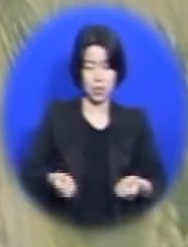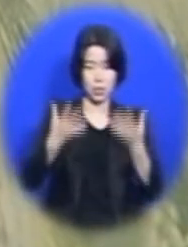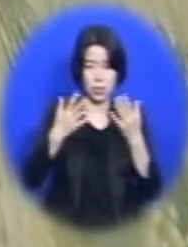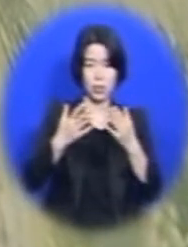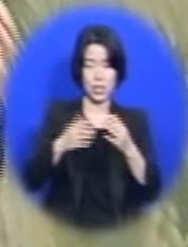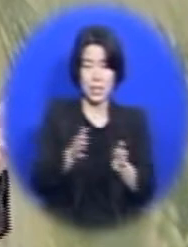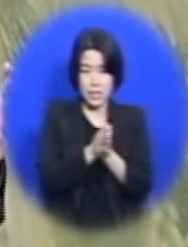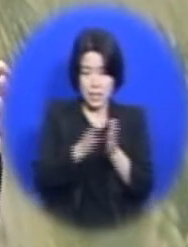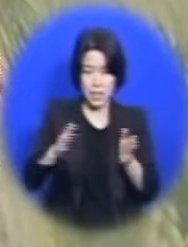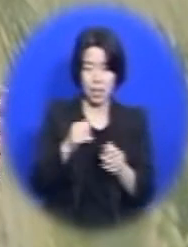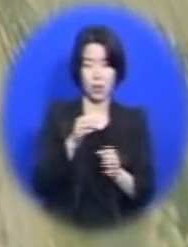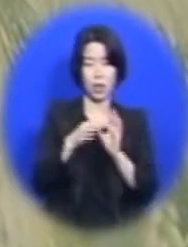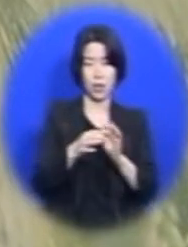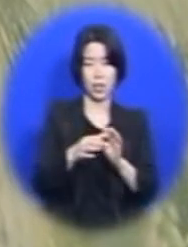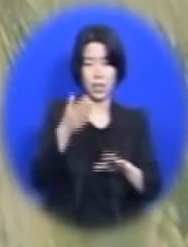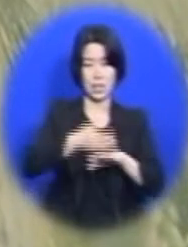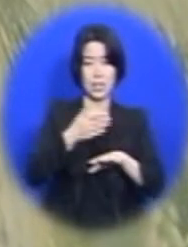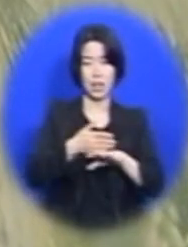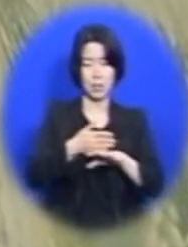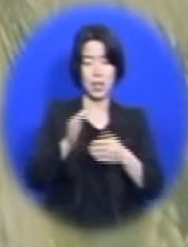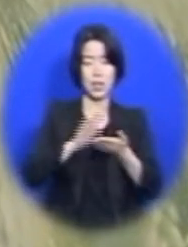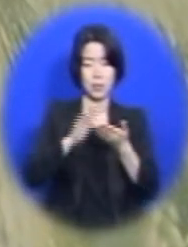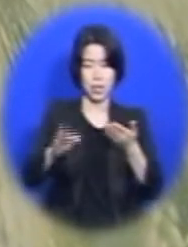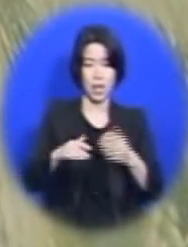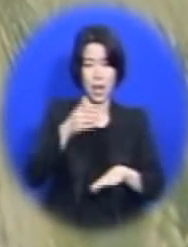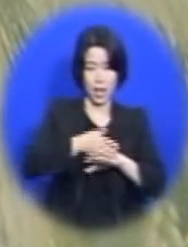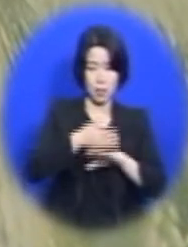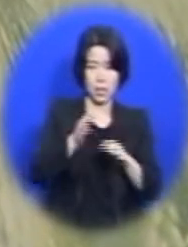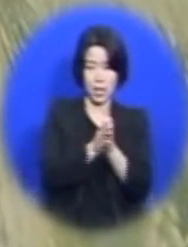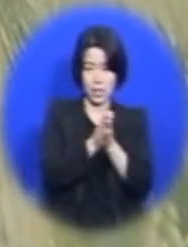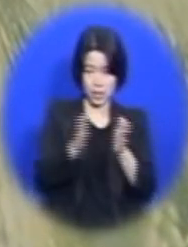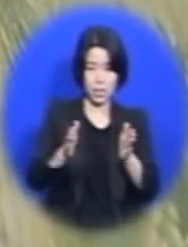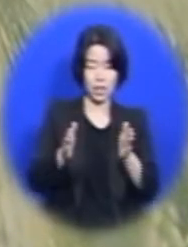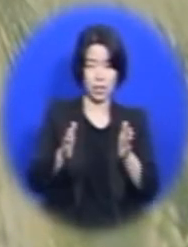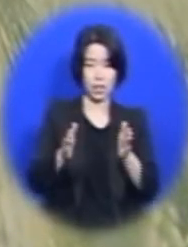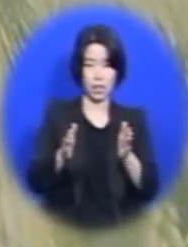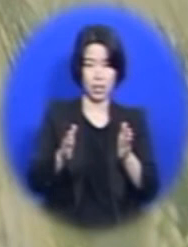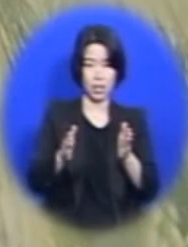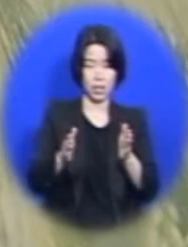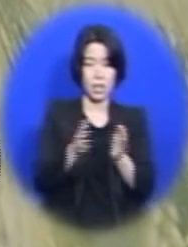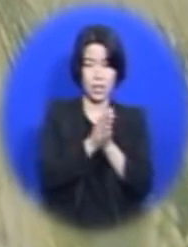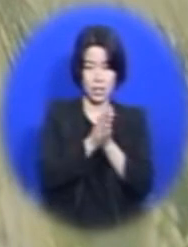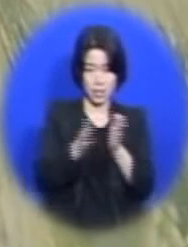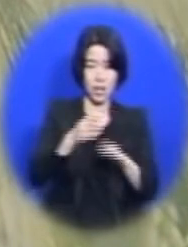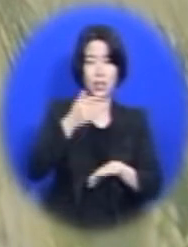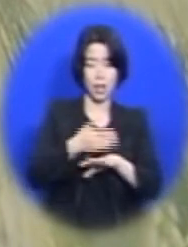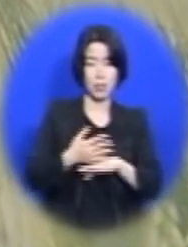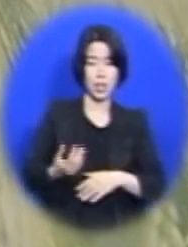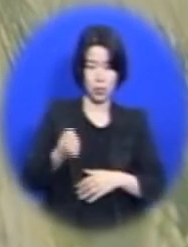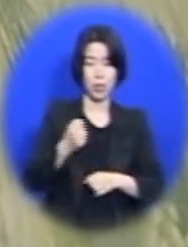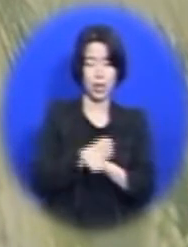맥주감사주일은 시작과 관련된 감사입니다. 감사가 시작으로, 시작을 감사로 하는